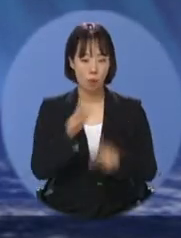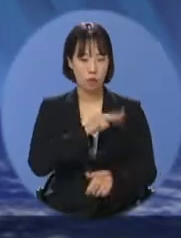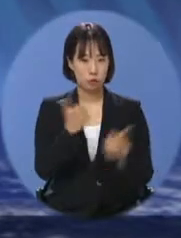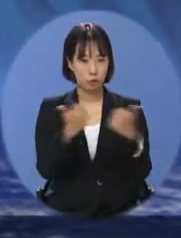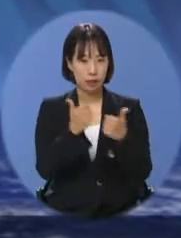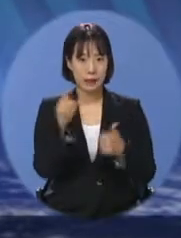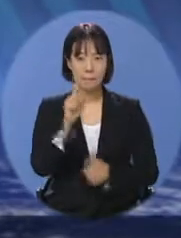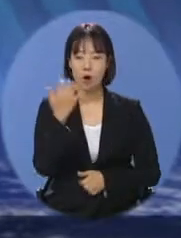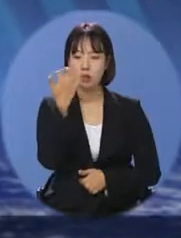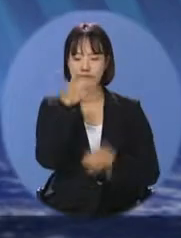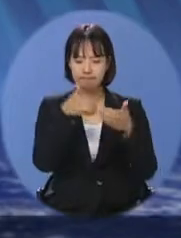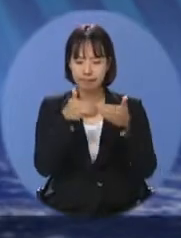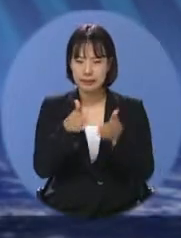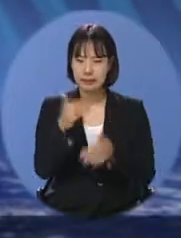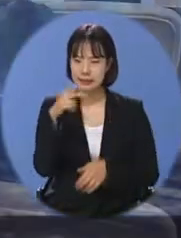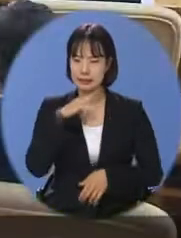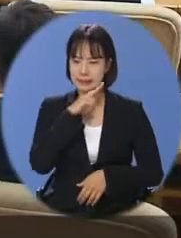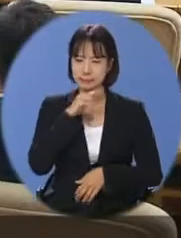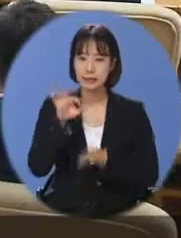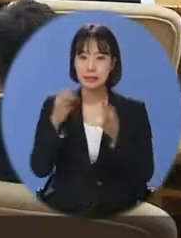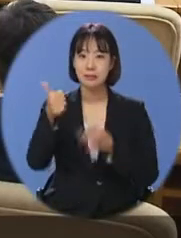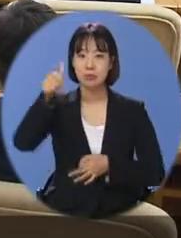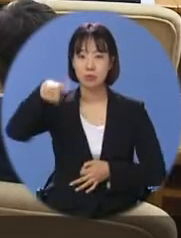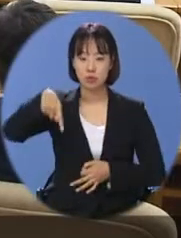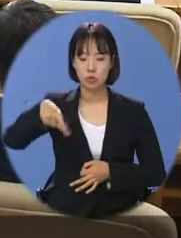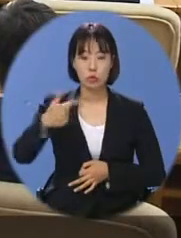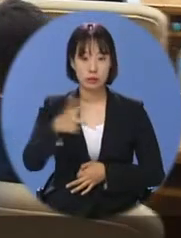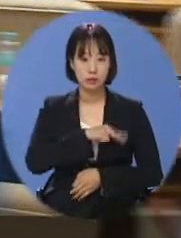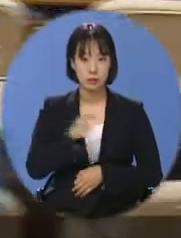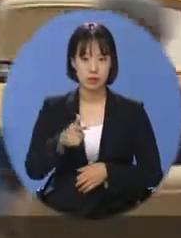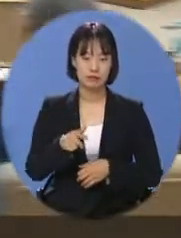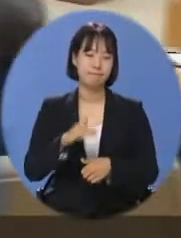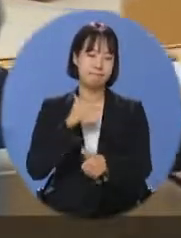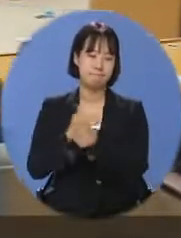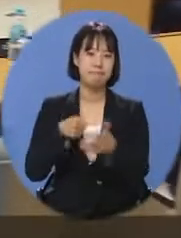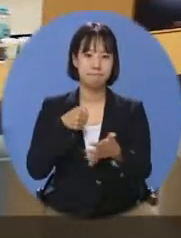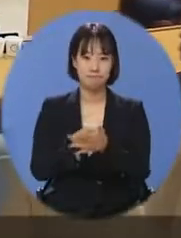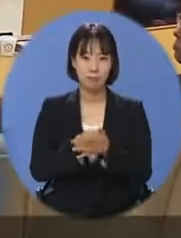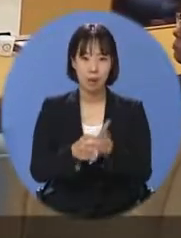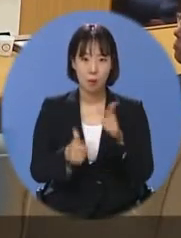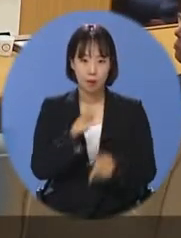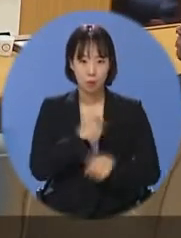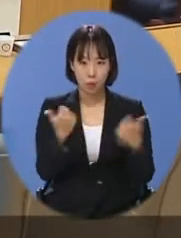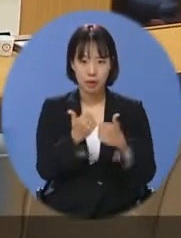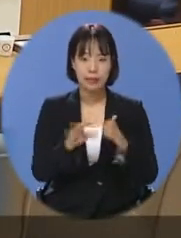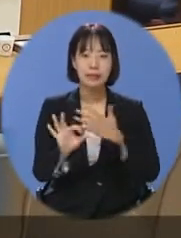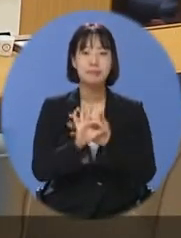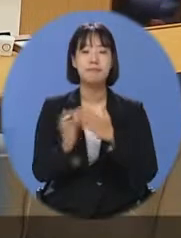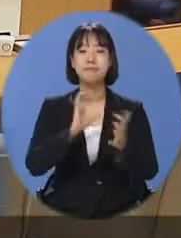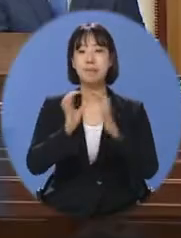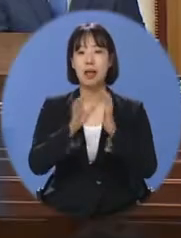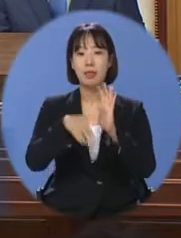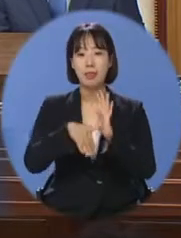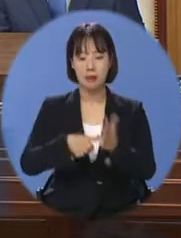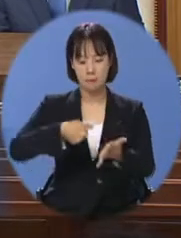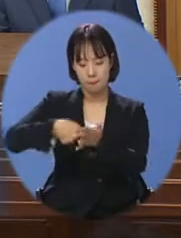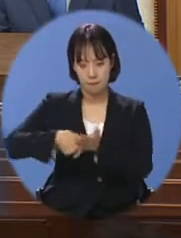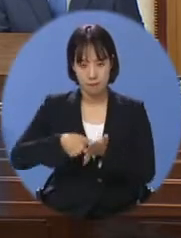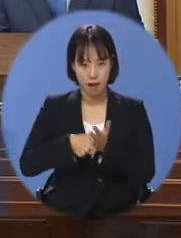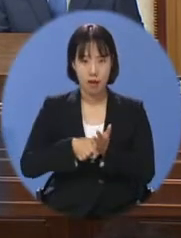목포시의회가 성희롱 의혹을 사고 있는 김훈 의원을 의원직에서 제명 결정했습니다. 목포시의회는 임시회를 열고 표결을